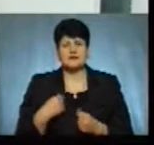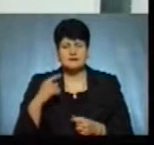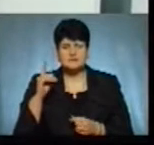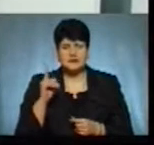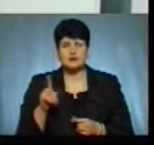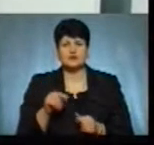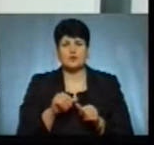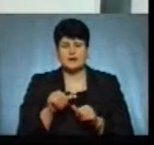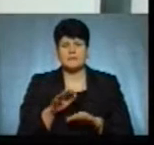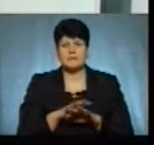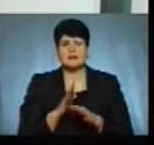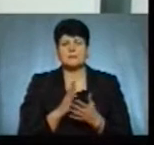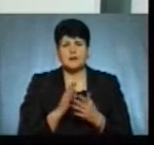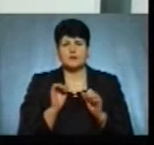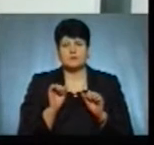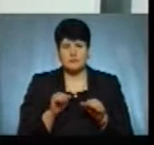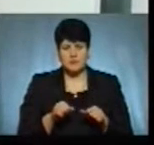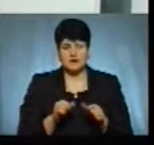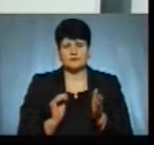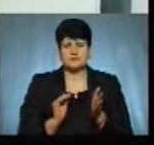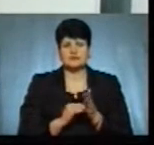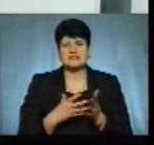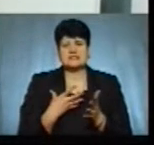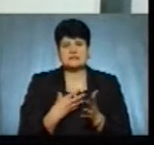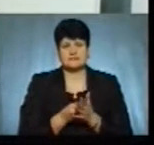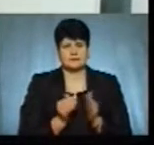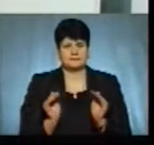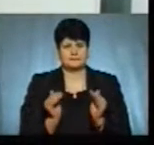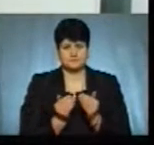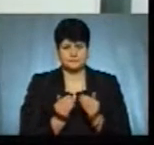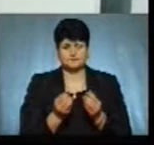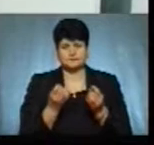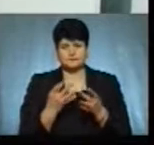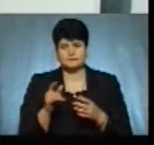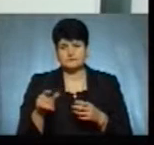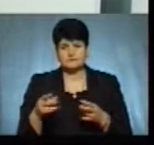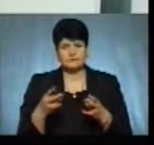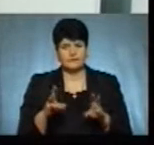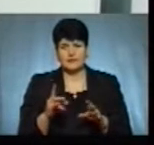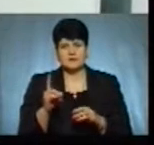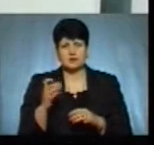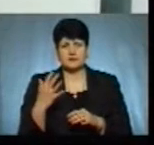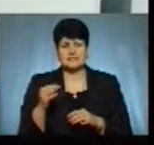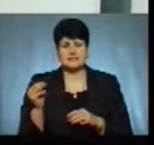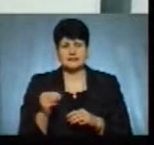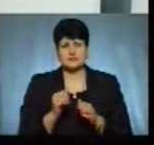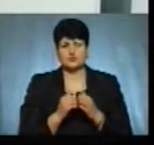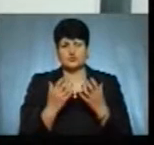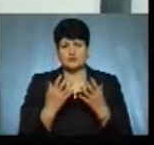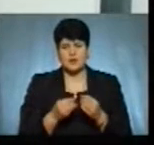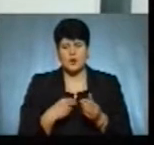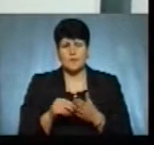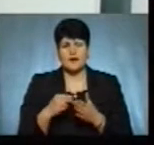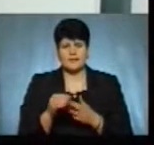деякі банки мають право встановлювати свій ліміт, ну і, напевно, пересічній людині не потрібно на 150 тисяч щодня купувати іноземну